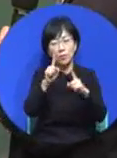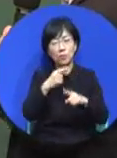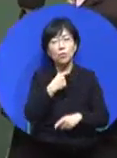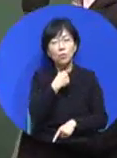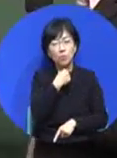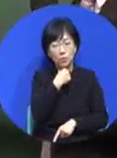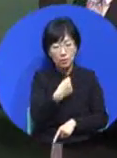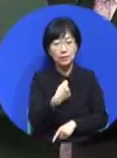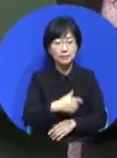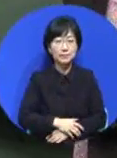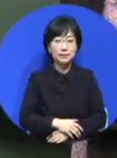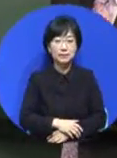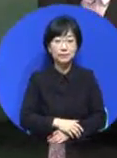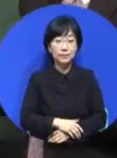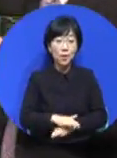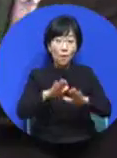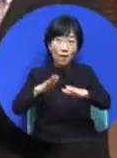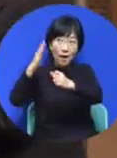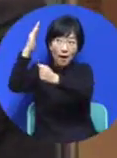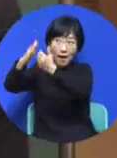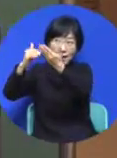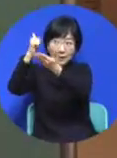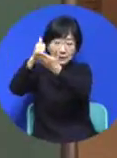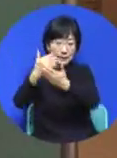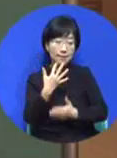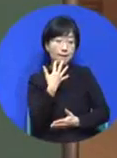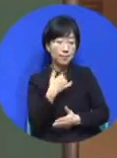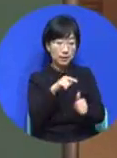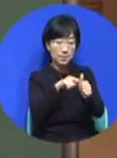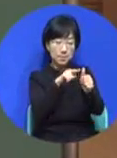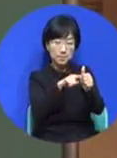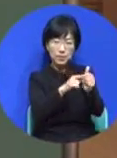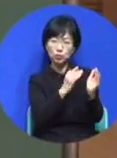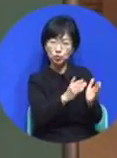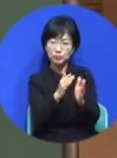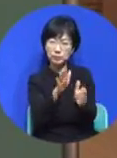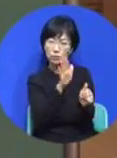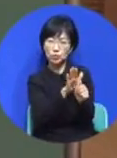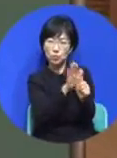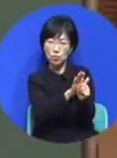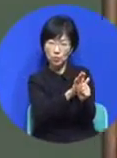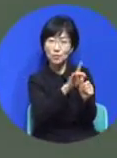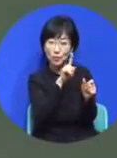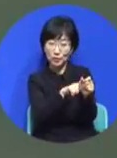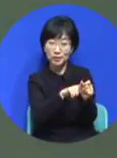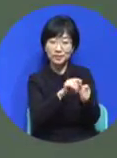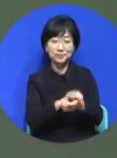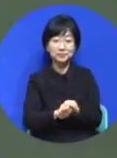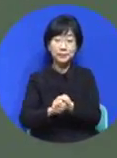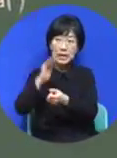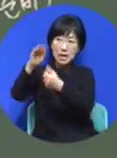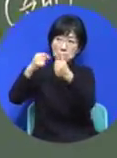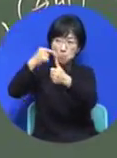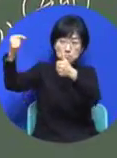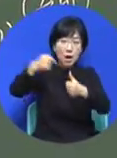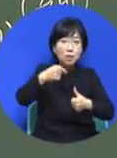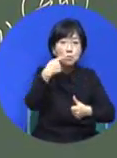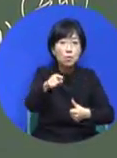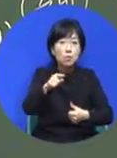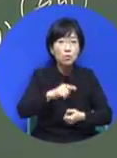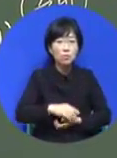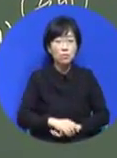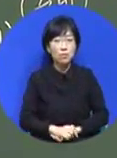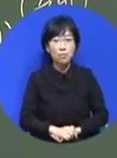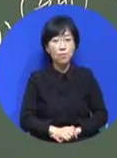자, 하나님 이제 아브라함 준비시키는 거예요. You see that Abraham is God is preparing Abraham. 내용이 명령이 뭡니까? What was the actual